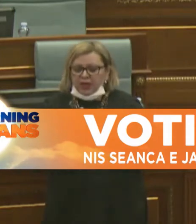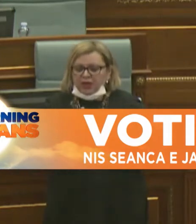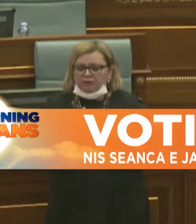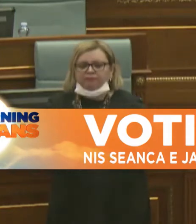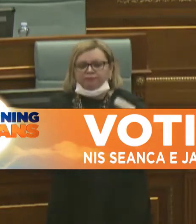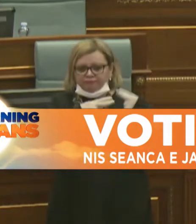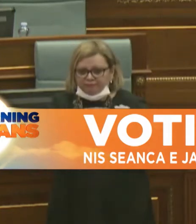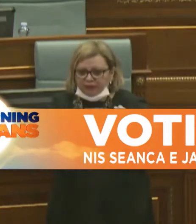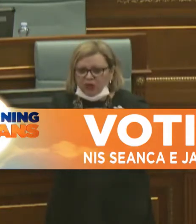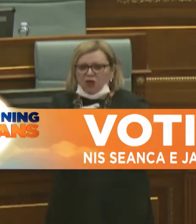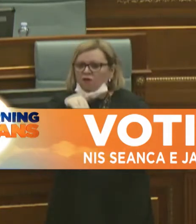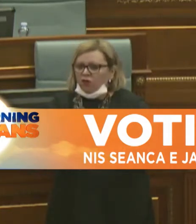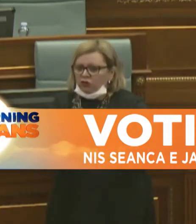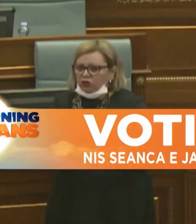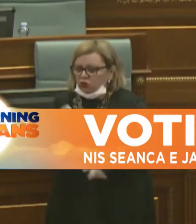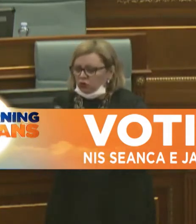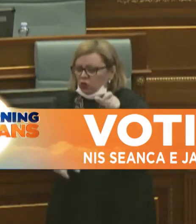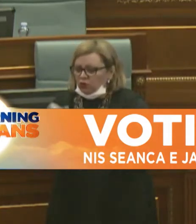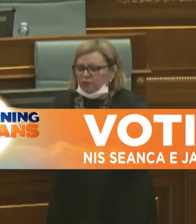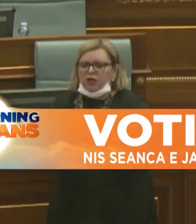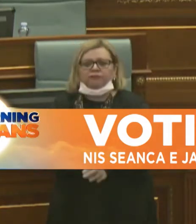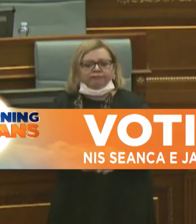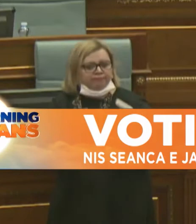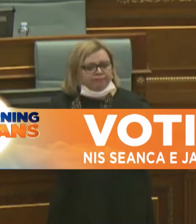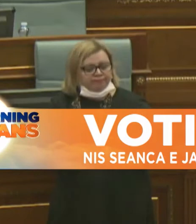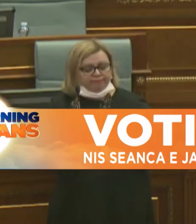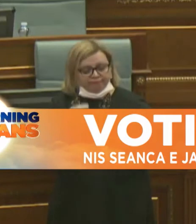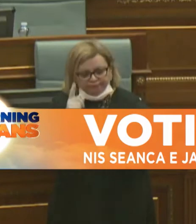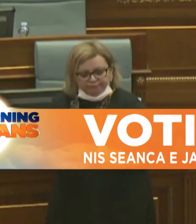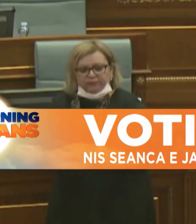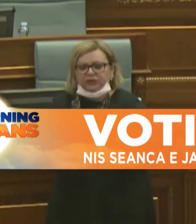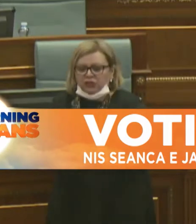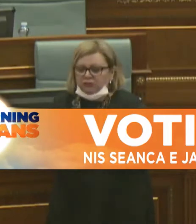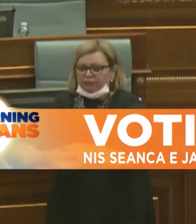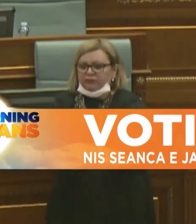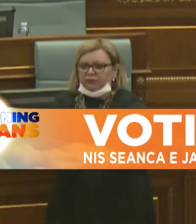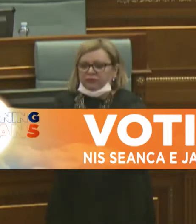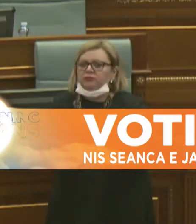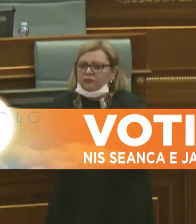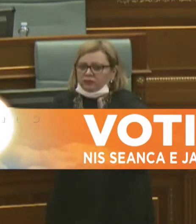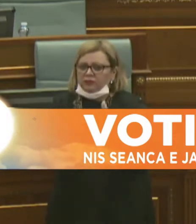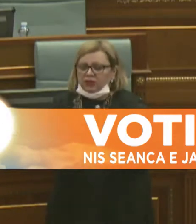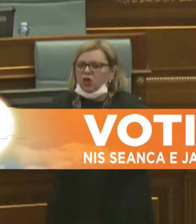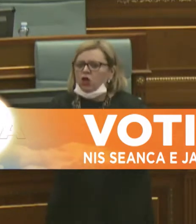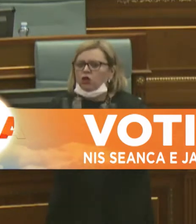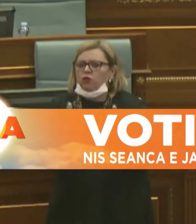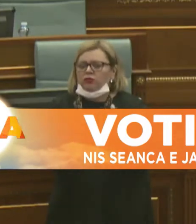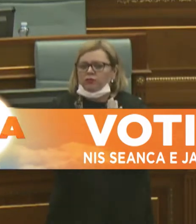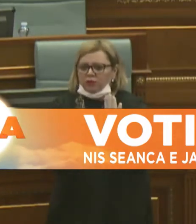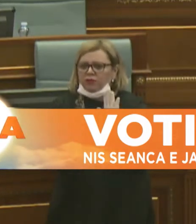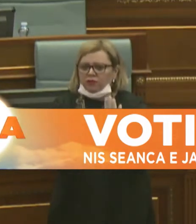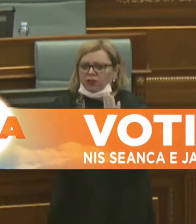mbisupe peshën e votës qytetare, jemi të obliguar të qëndrojmë krah njëri tjetrit, jo për të promovuar interesa